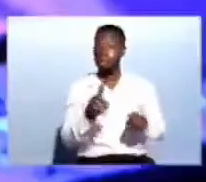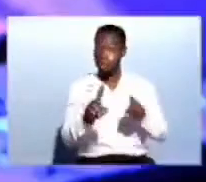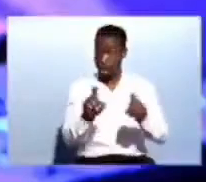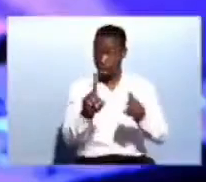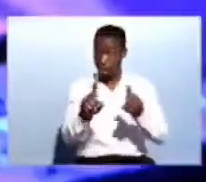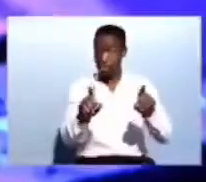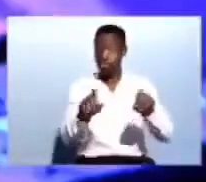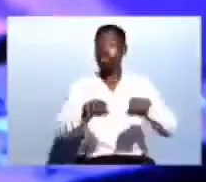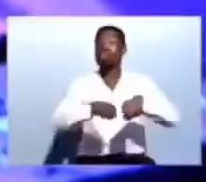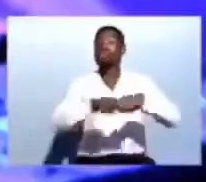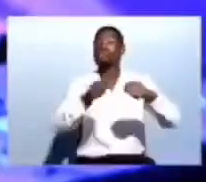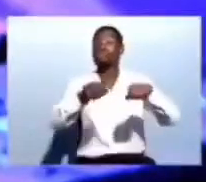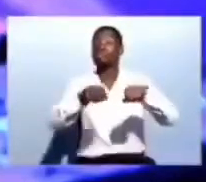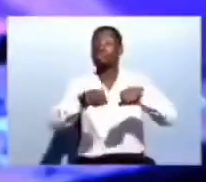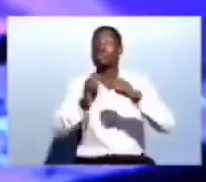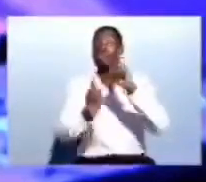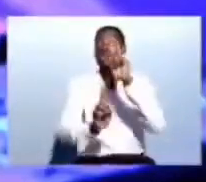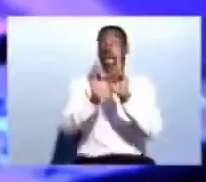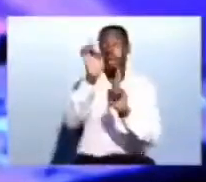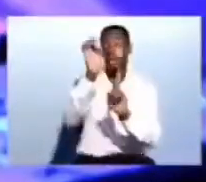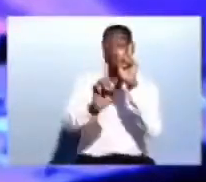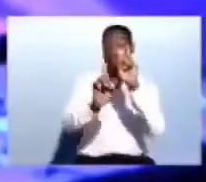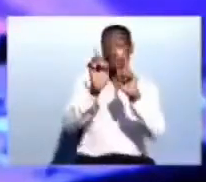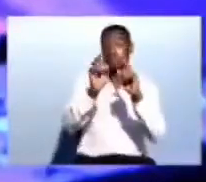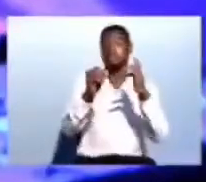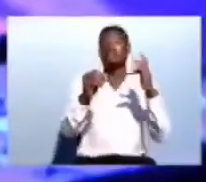ndoa. Wadudu hawa waharibifu